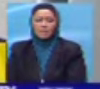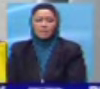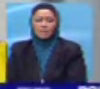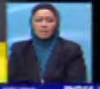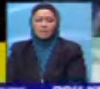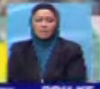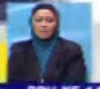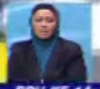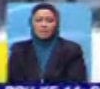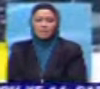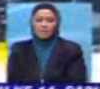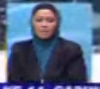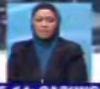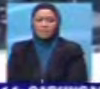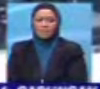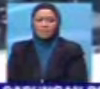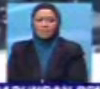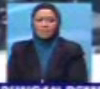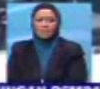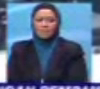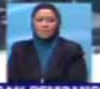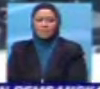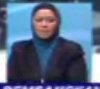الدين. أفكر